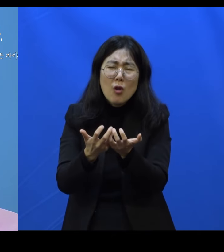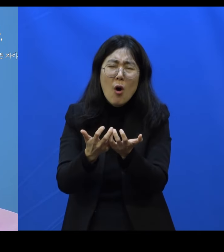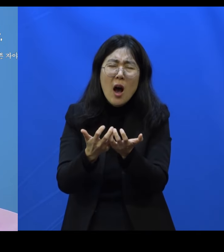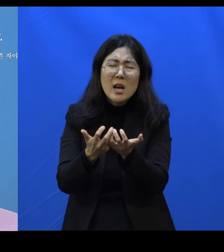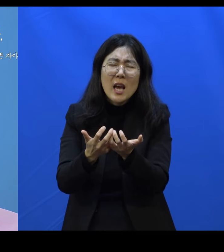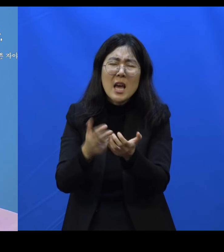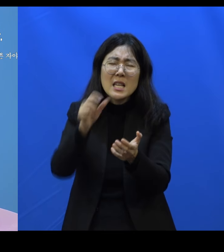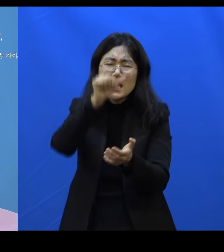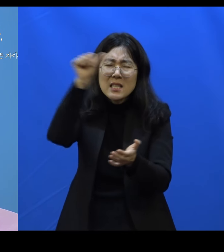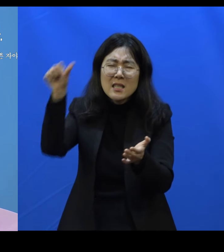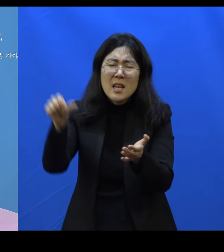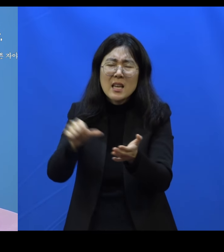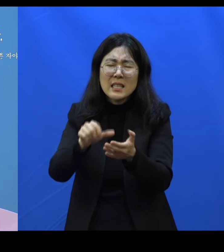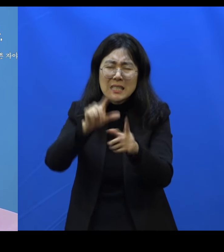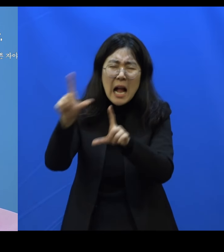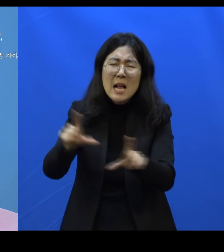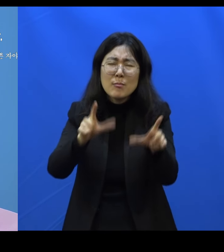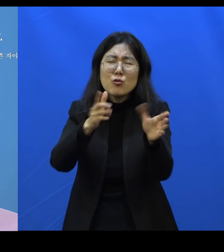때문이에요.